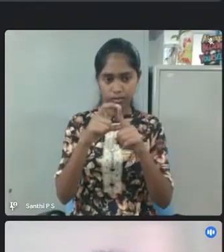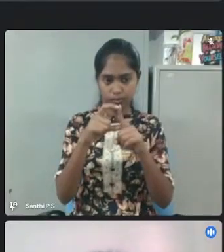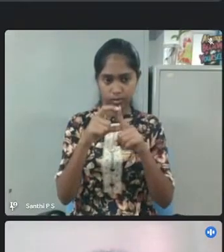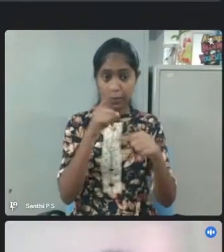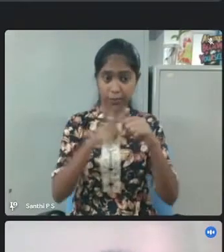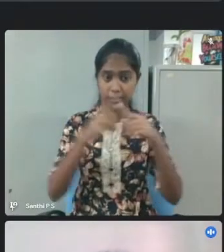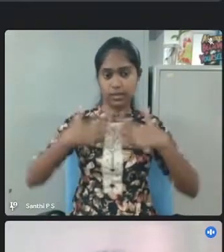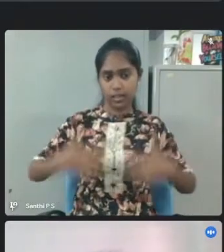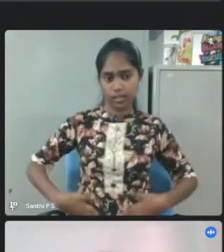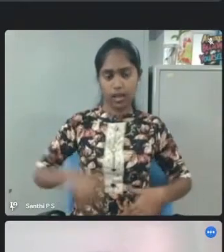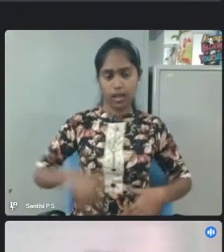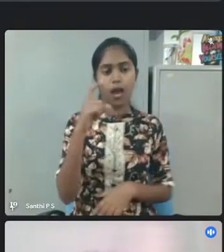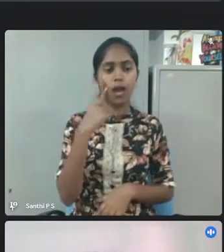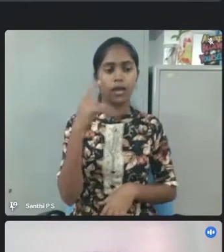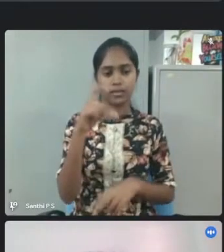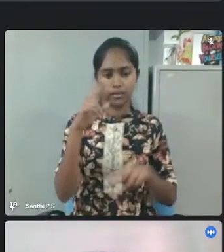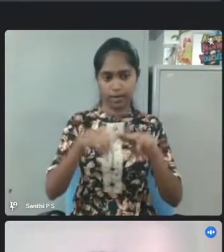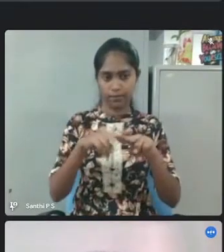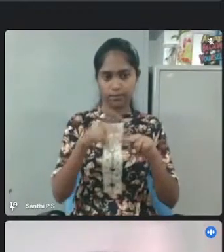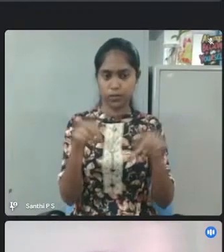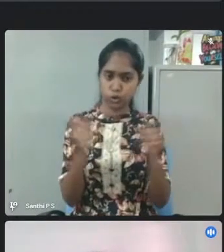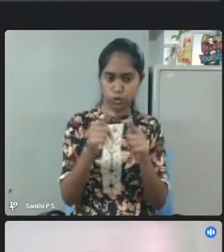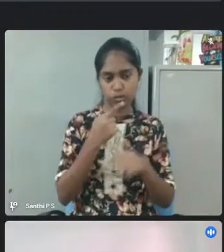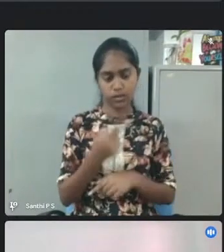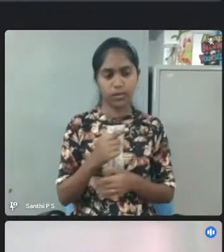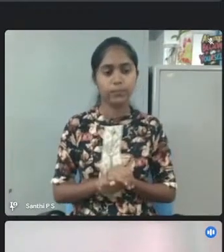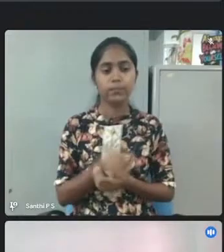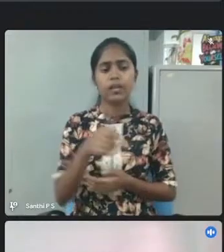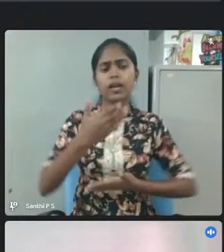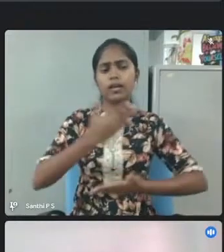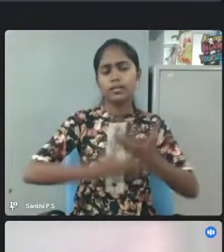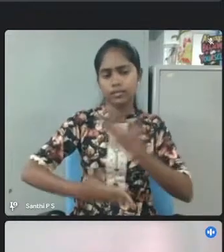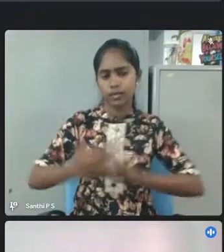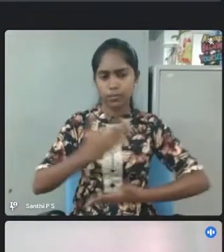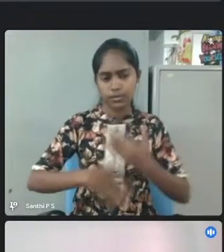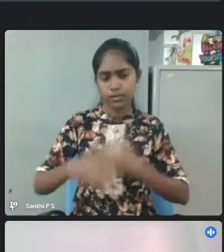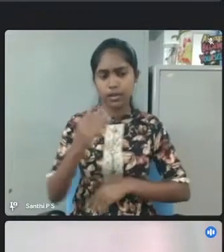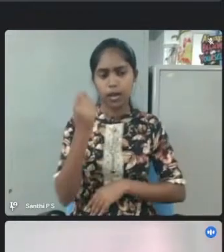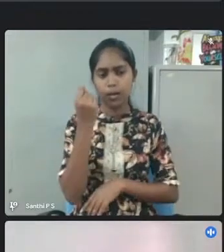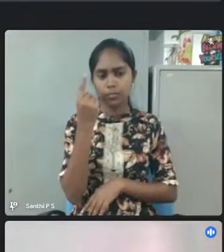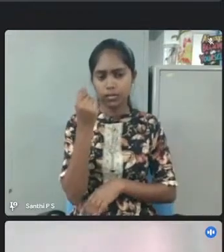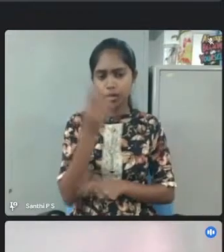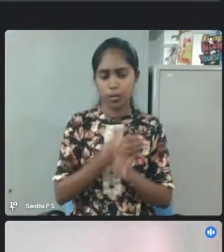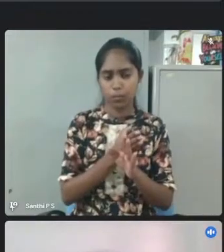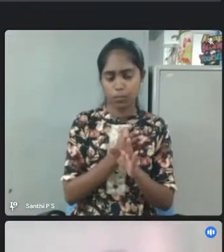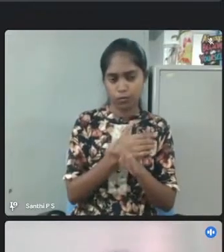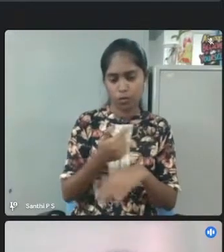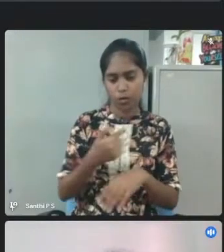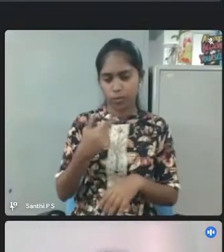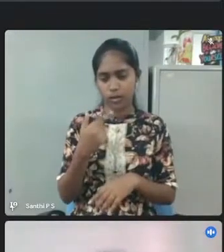എന്നാണ്, ICF എന്നാണ് ഇതിനെ പറയുന്നത്. അപ്പൊ ഭിന്നശേഷിയെ മനസ്സിലാക്കുന്നതിന് മുമ്പ് നമ്മൾ